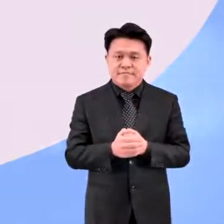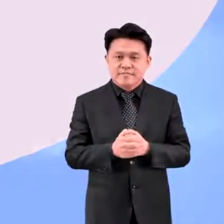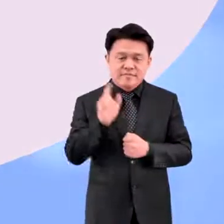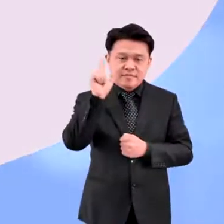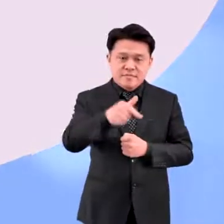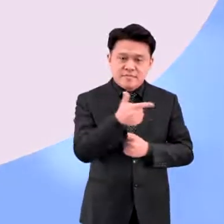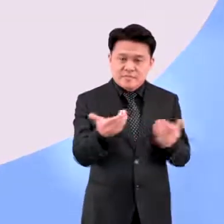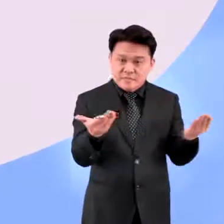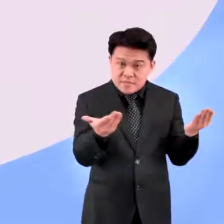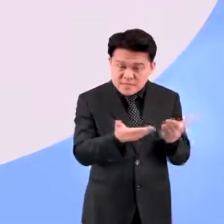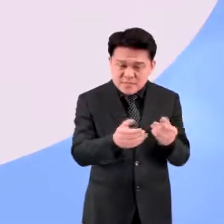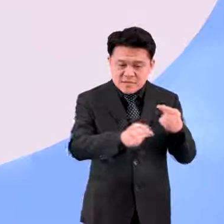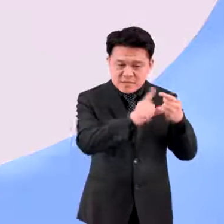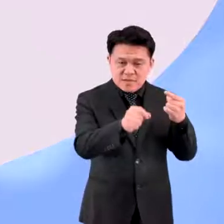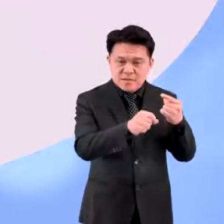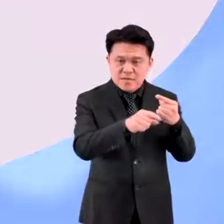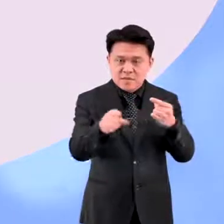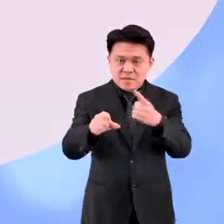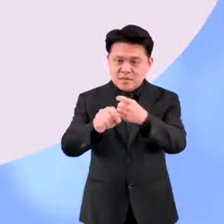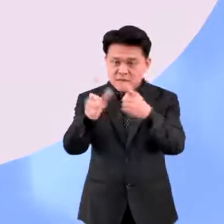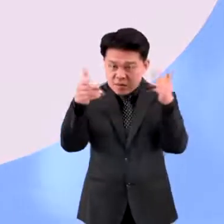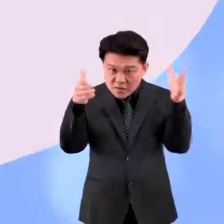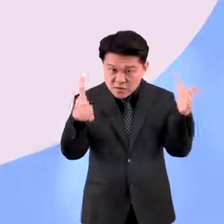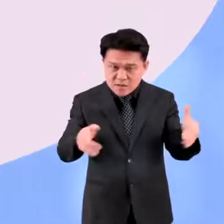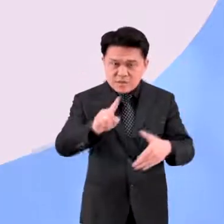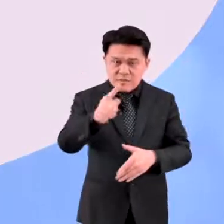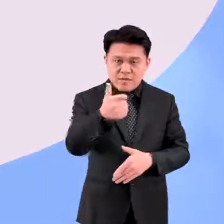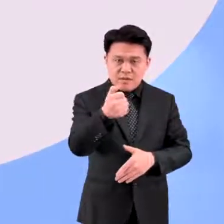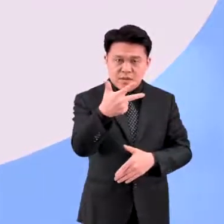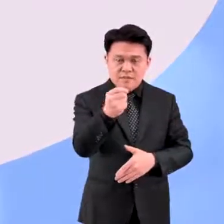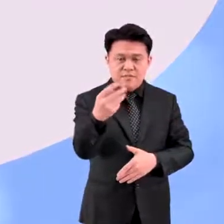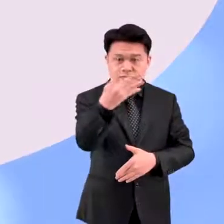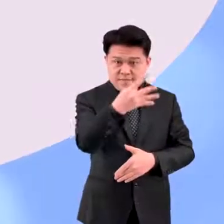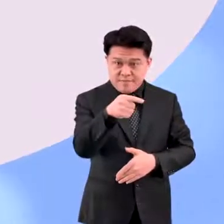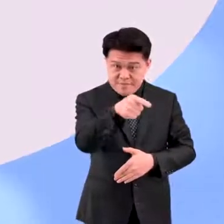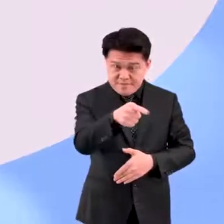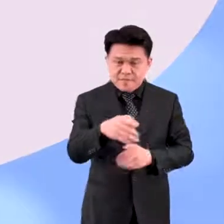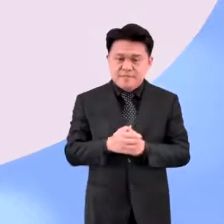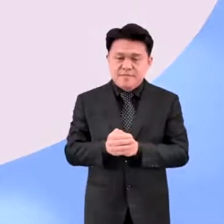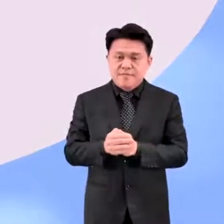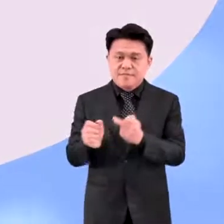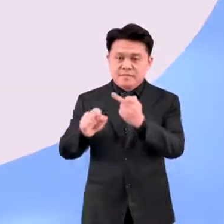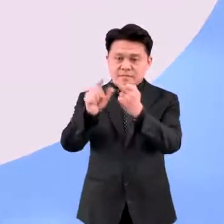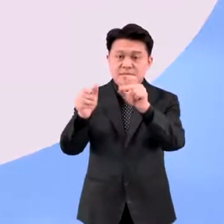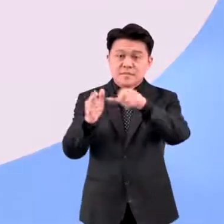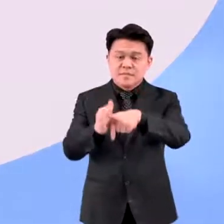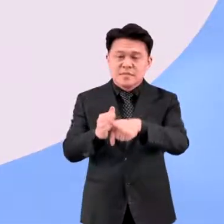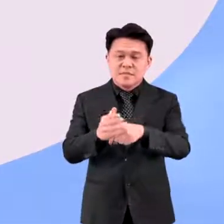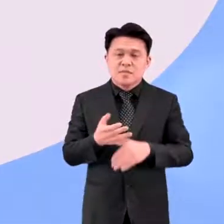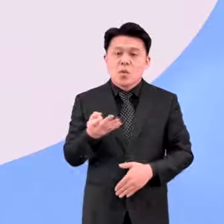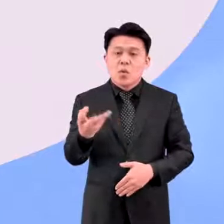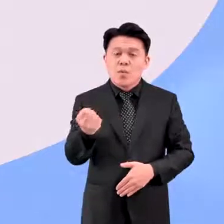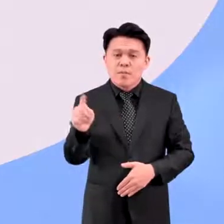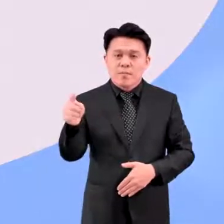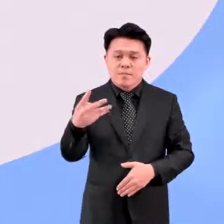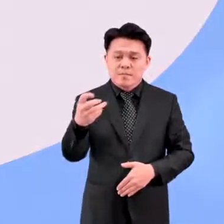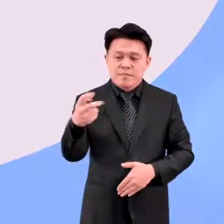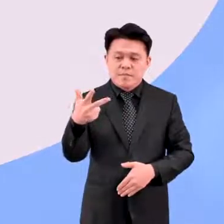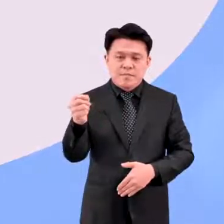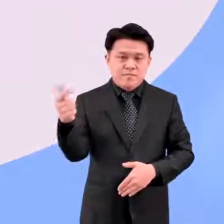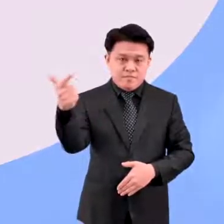안내해드리겠습니다. 전일제는 1월부터 11월에는 157만 4천 원이며